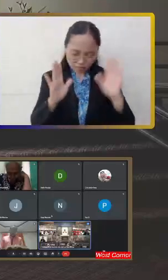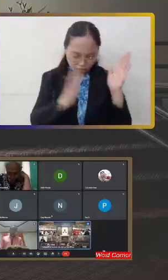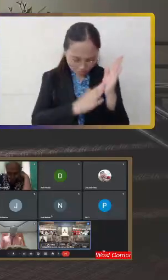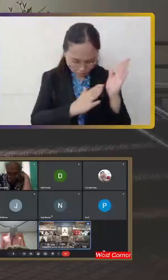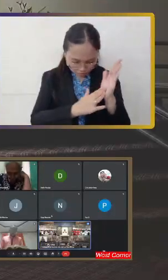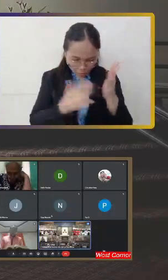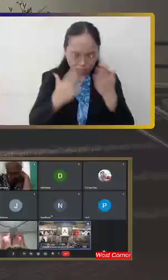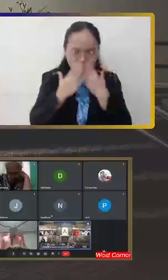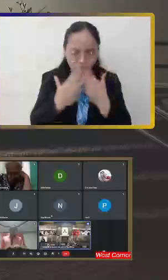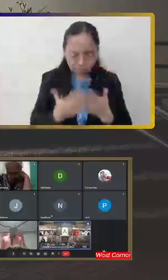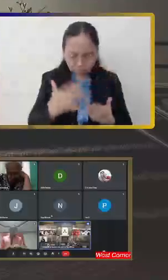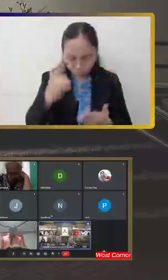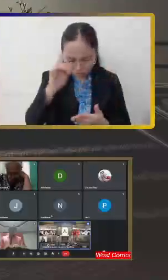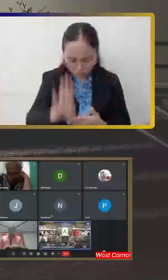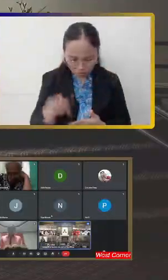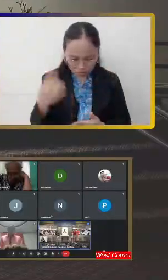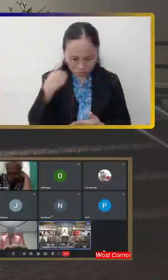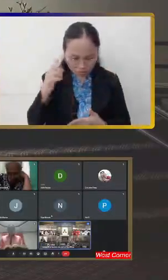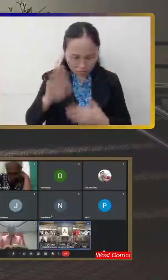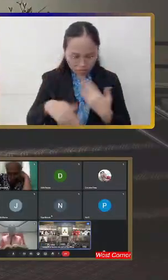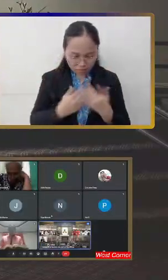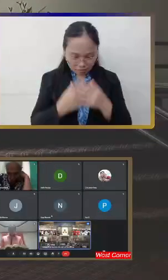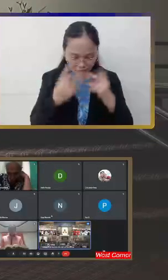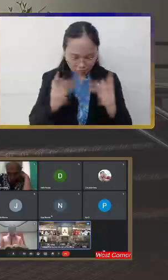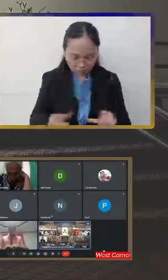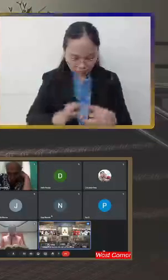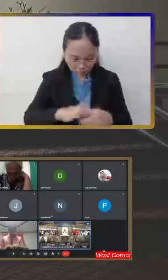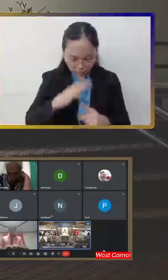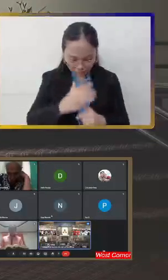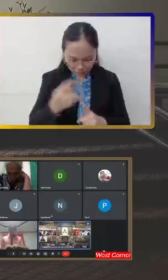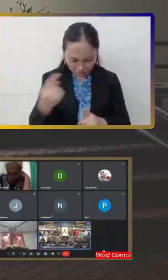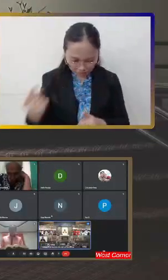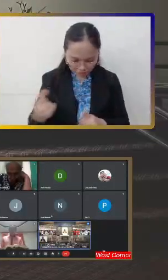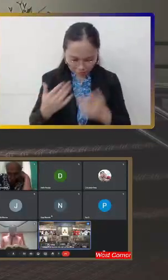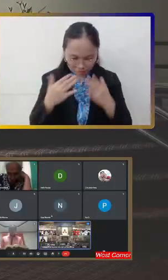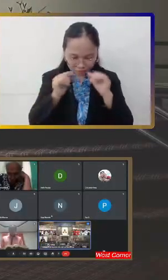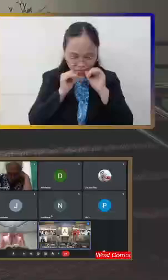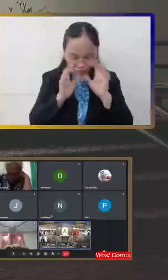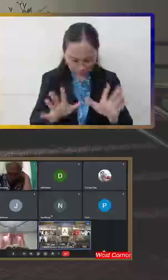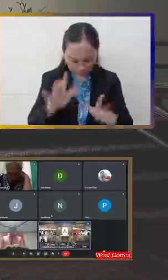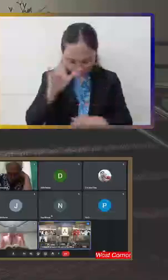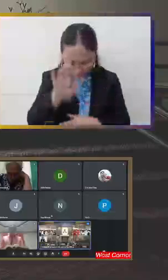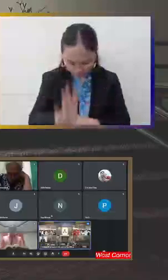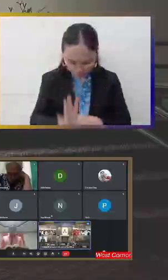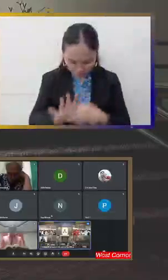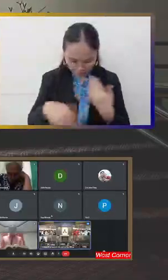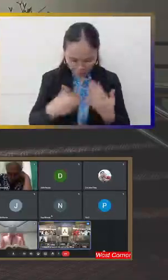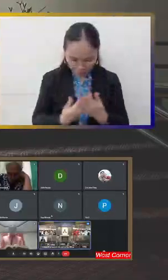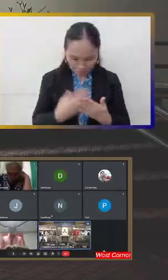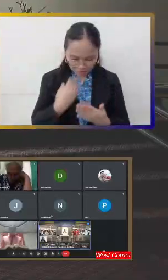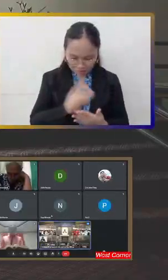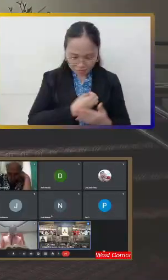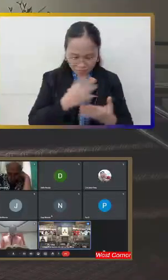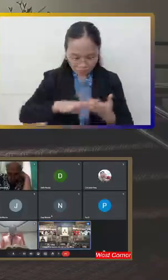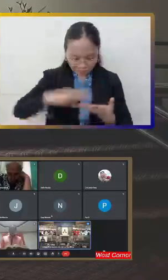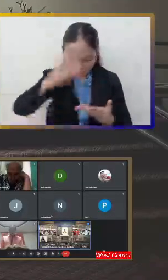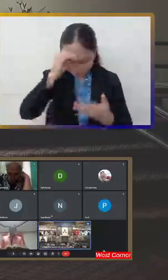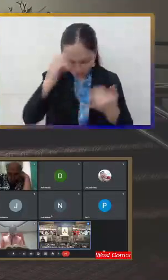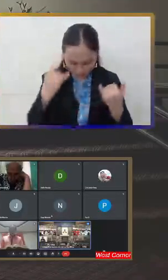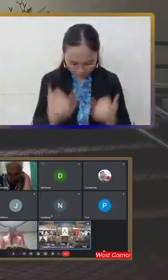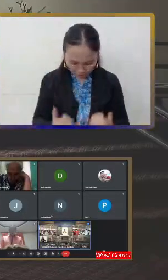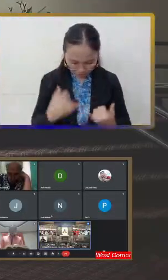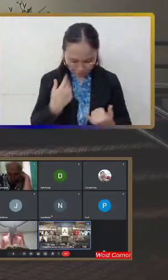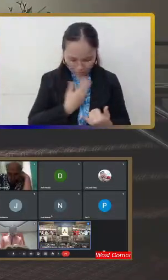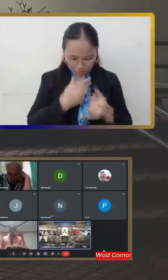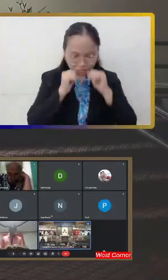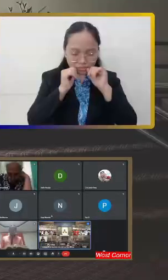mga presensya ng bawat isa. Pagpalain niyo po, O Diyos, ang lahat po ng aming narinig. Pagpalain